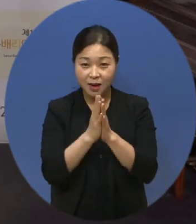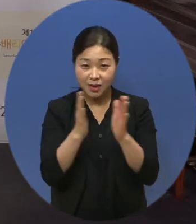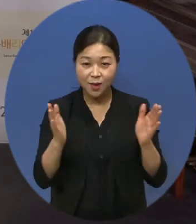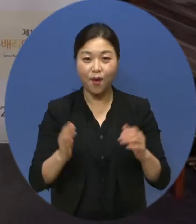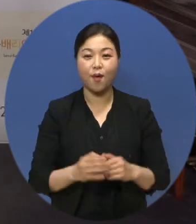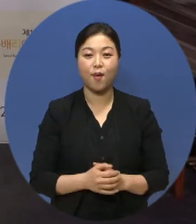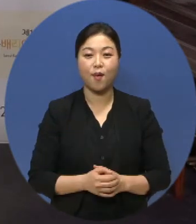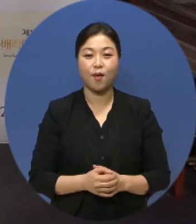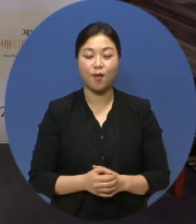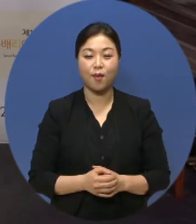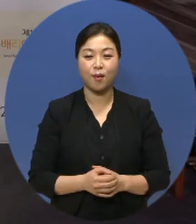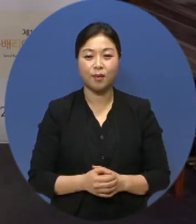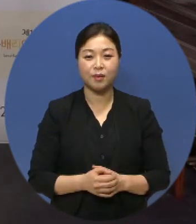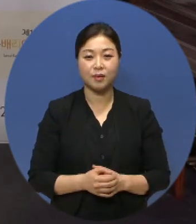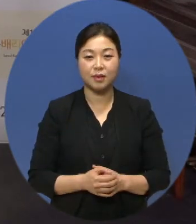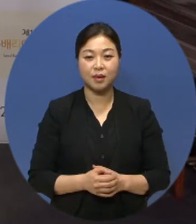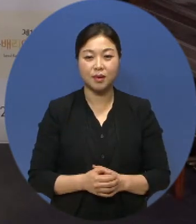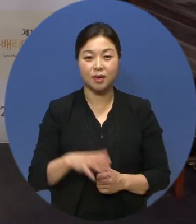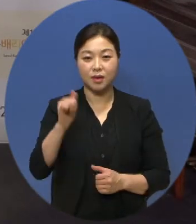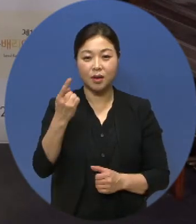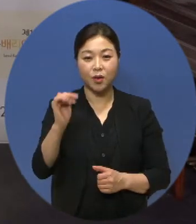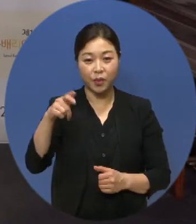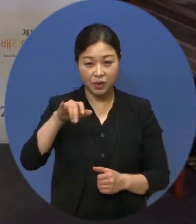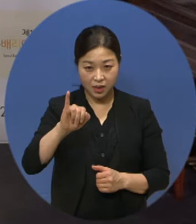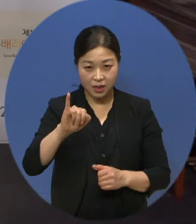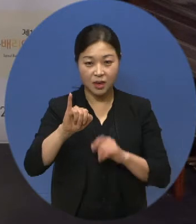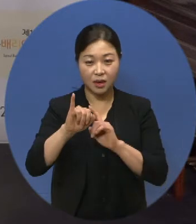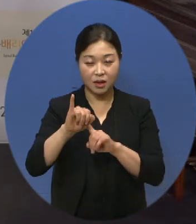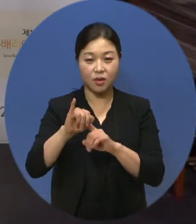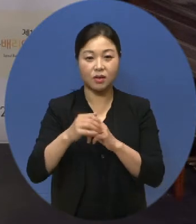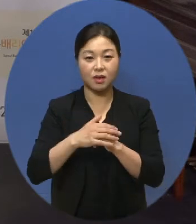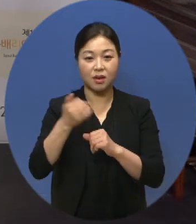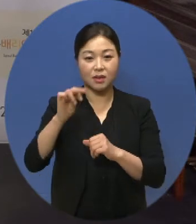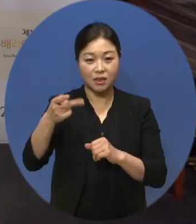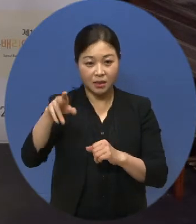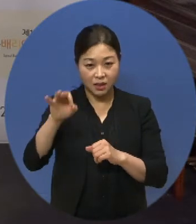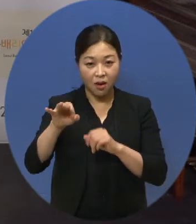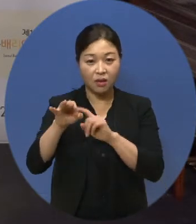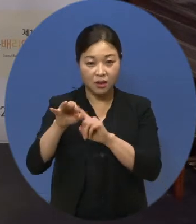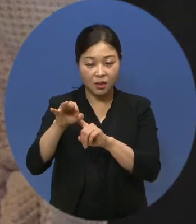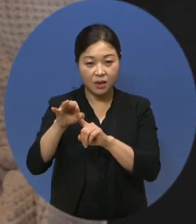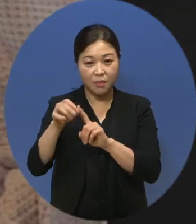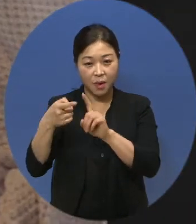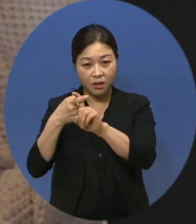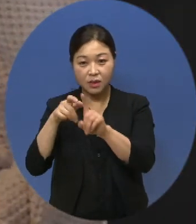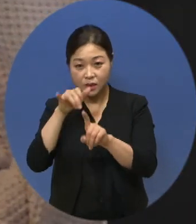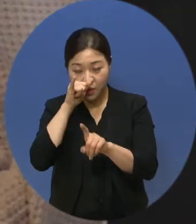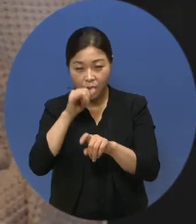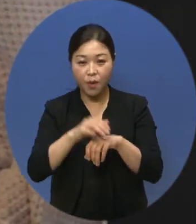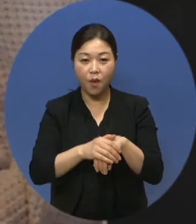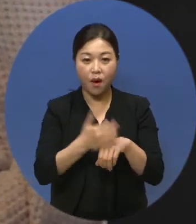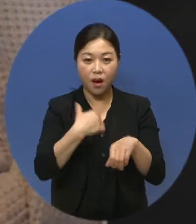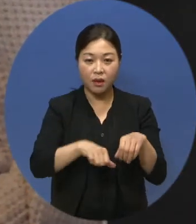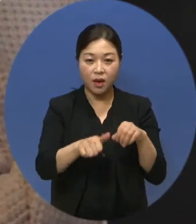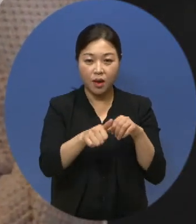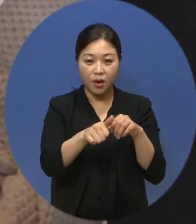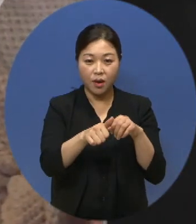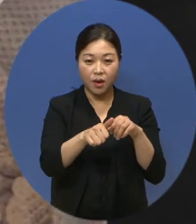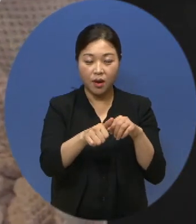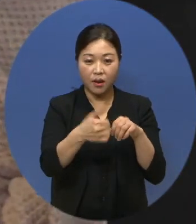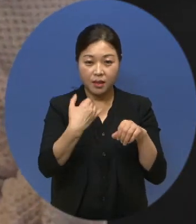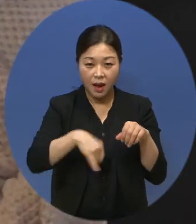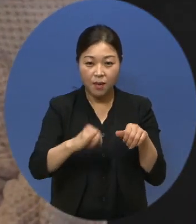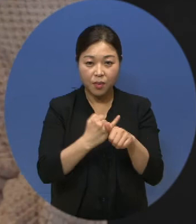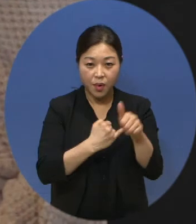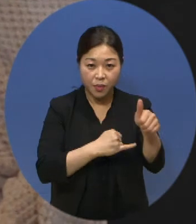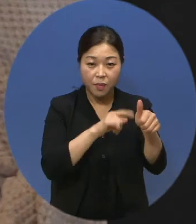돼서 이제 홍기네와 은영네는 은영의 편을 들고 이제 사돈 내외와 성훈 역할을 맡은